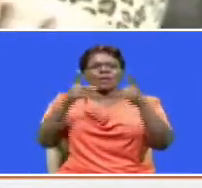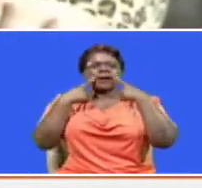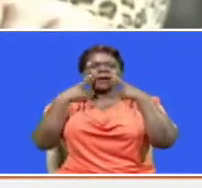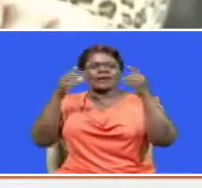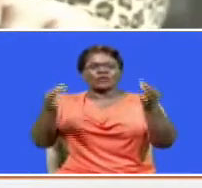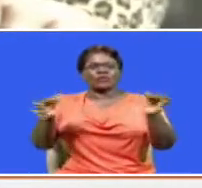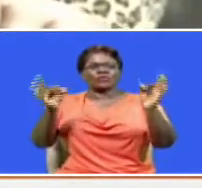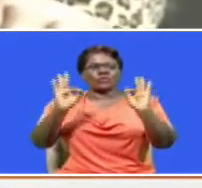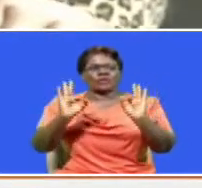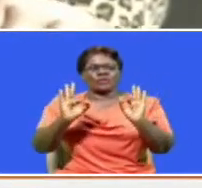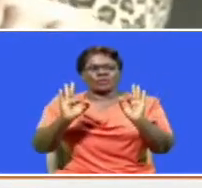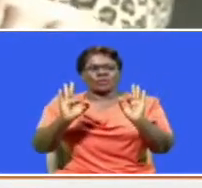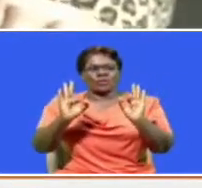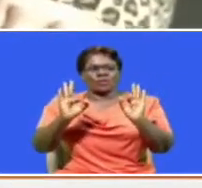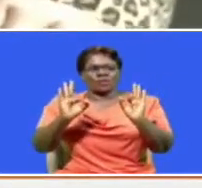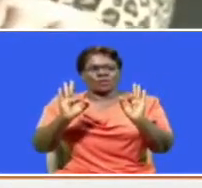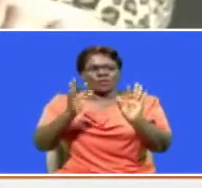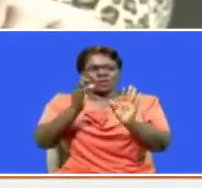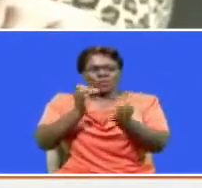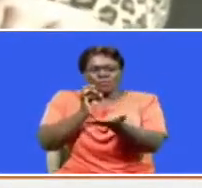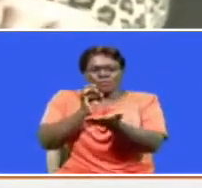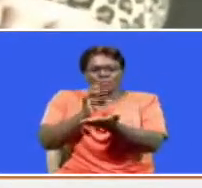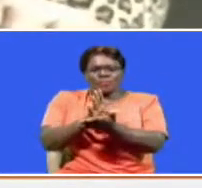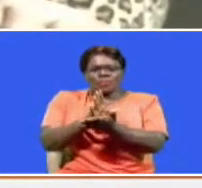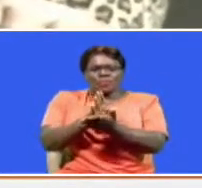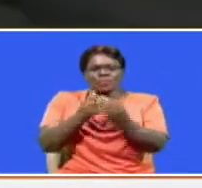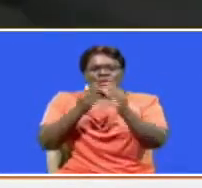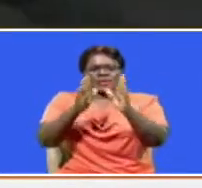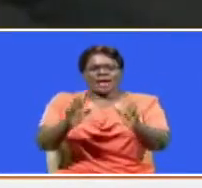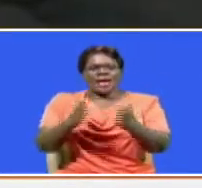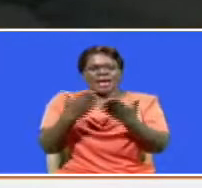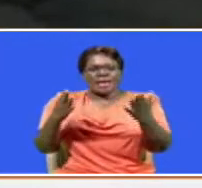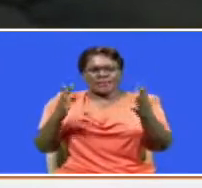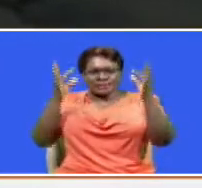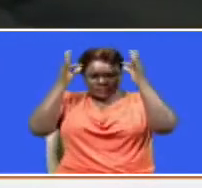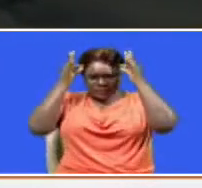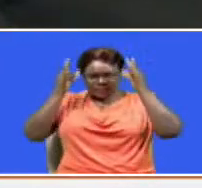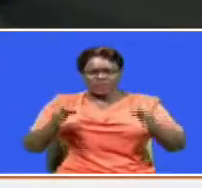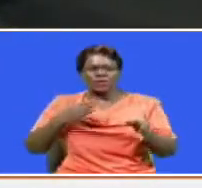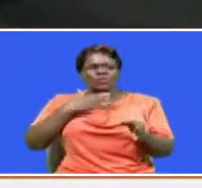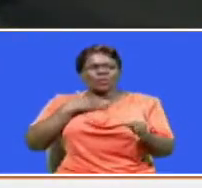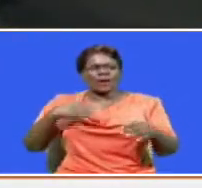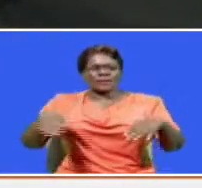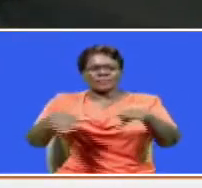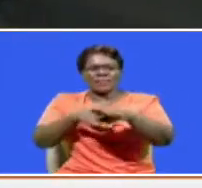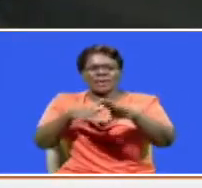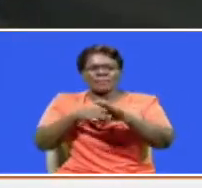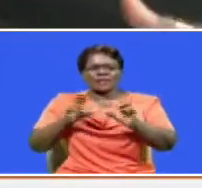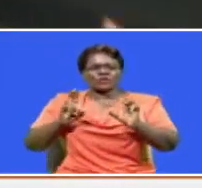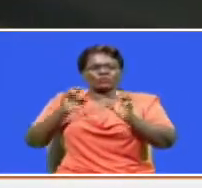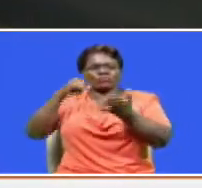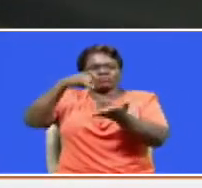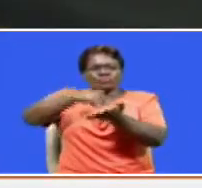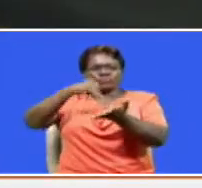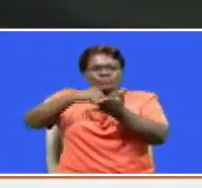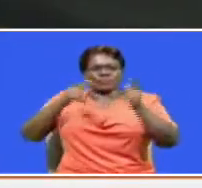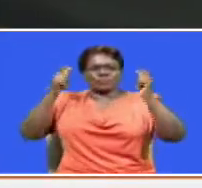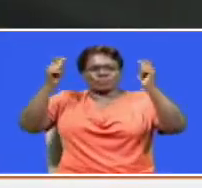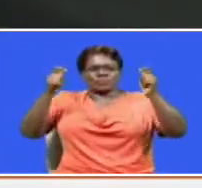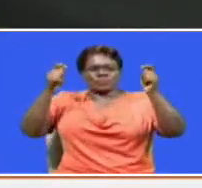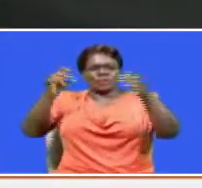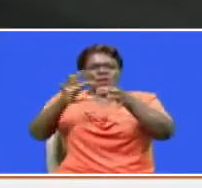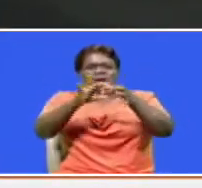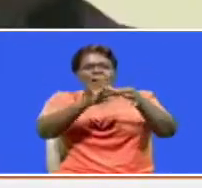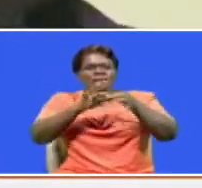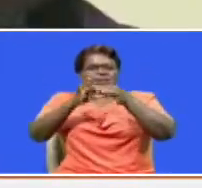rasmi kuwa wamemfurusha Wairia kutoka chamani, na kauli zozote atakazotoa za kutaka wafuasi wa chama hicho kujihusisha na maandamano ya